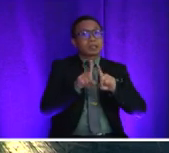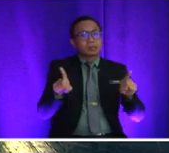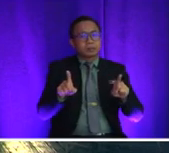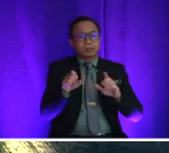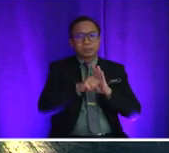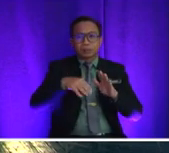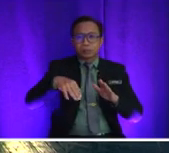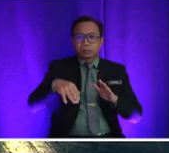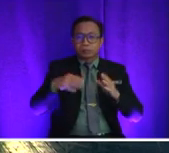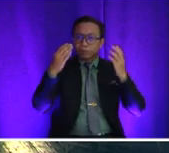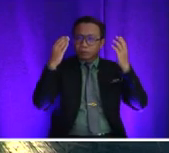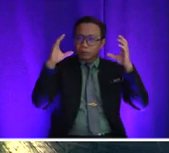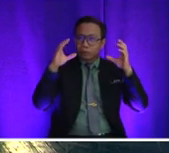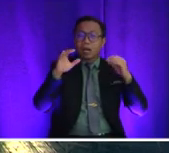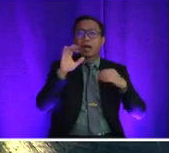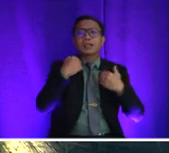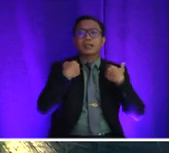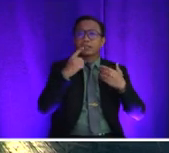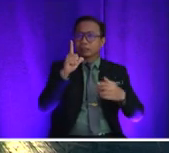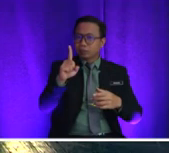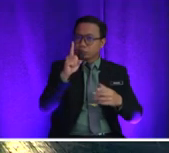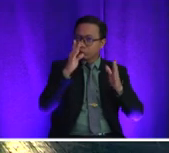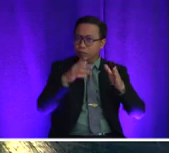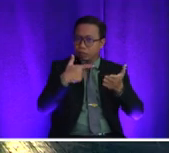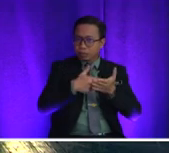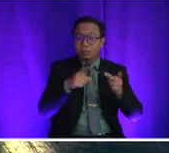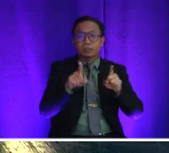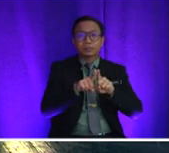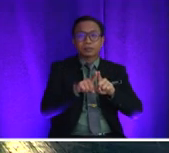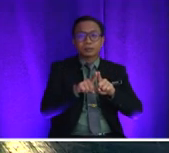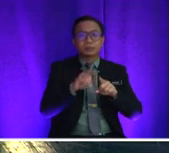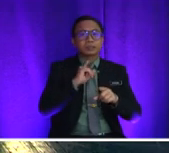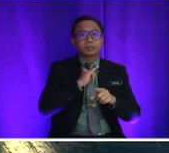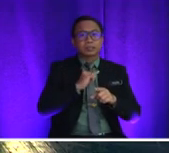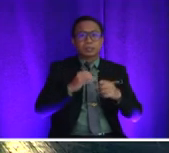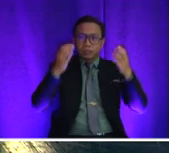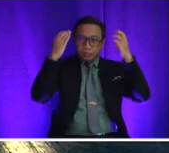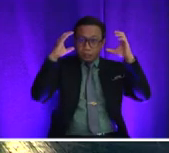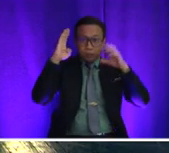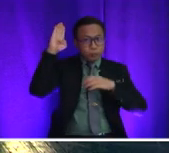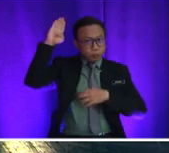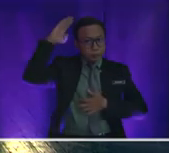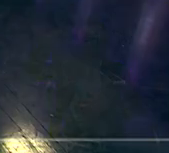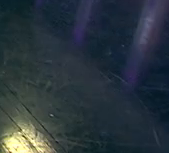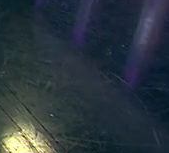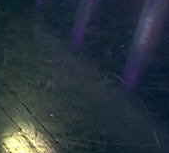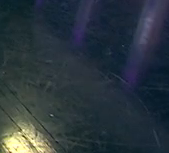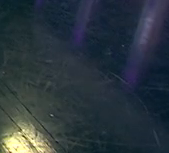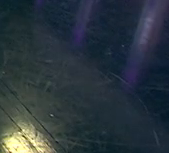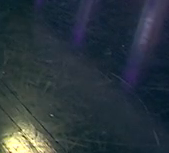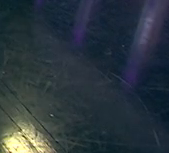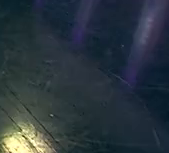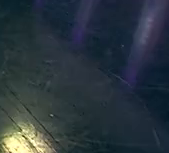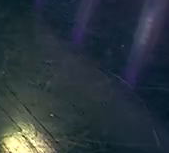ada juga suara lagi guru yang bersamanya kita pada hari ini yaitu Muhammad sebagai